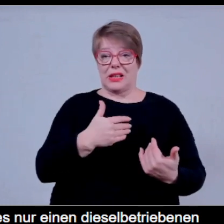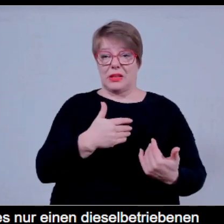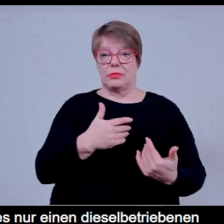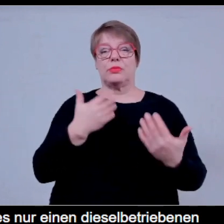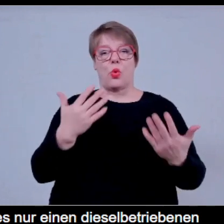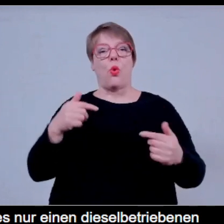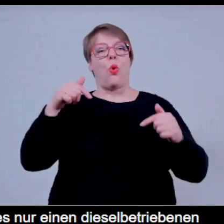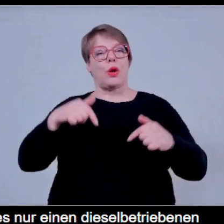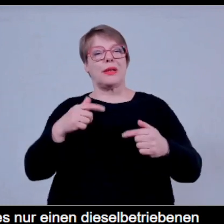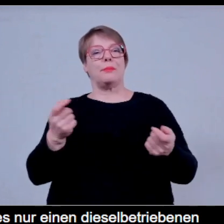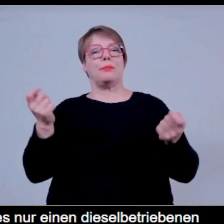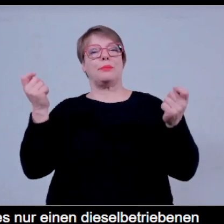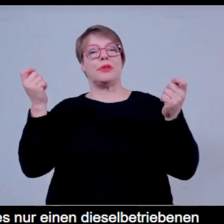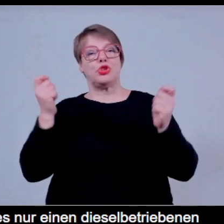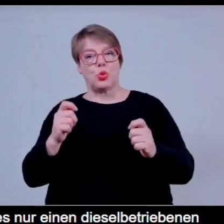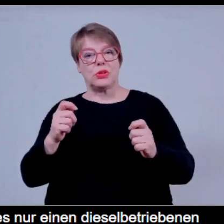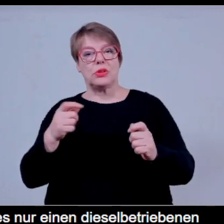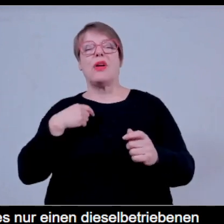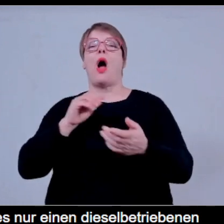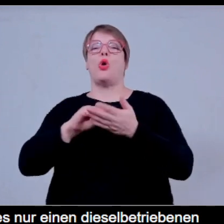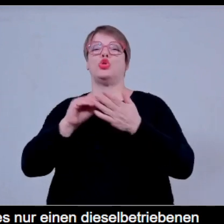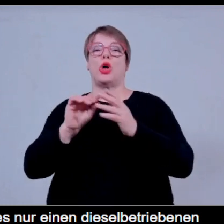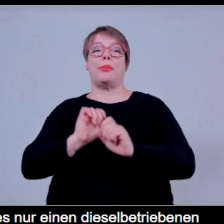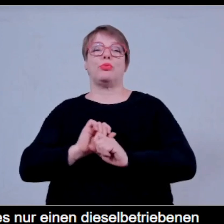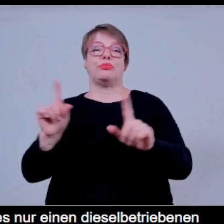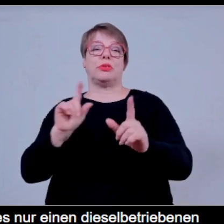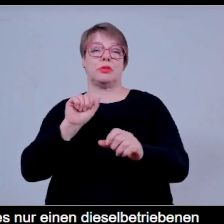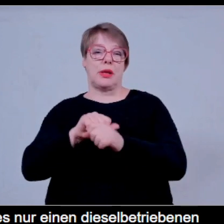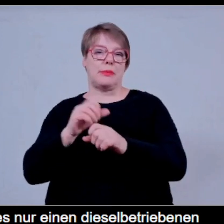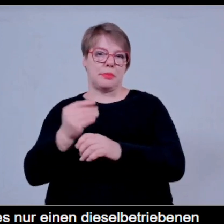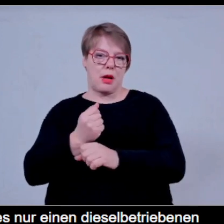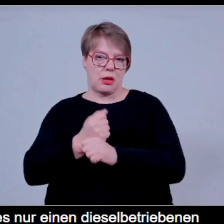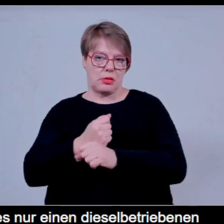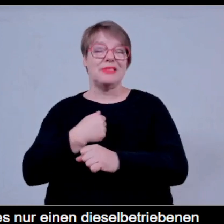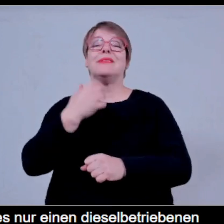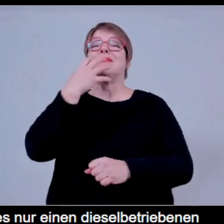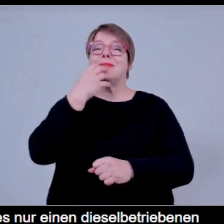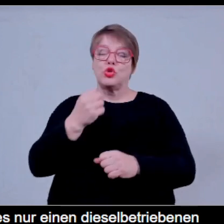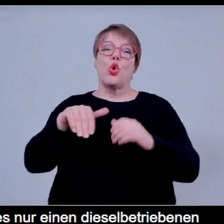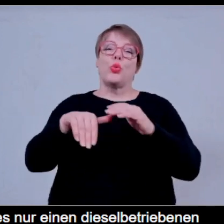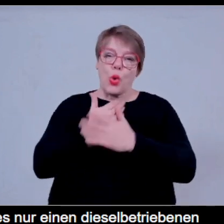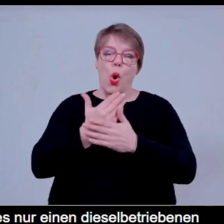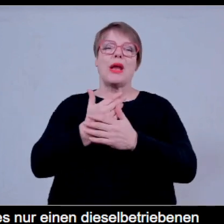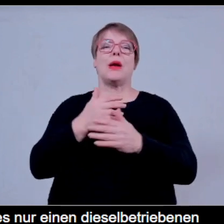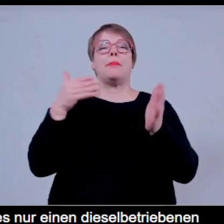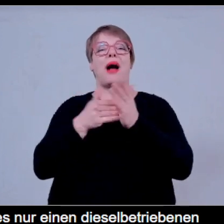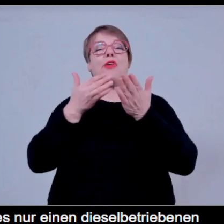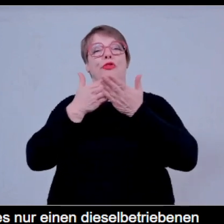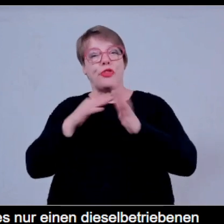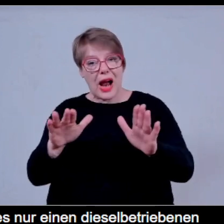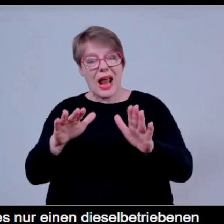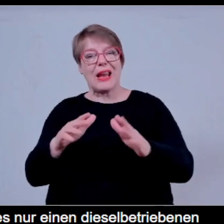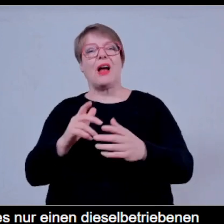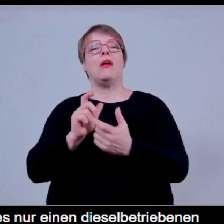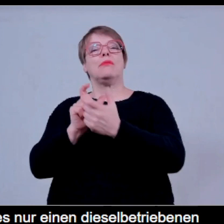Das Fahrzeug wäre eine Weltneuheit und könnte überall flexibel eingesetzt werden. Es kann zum Beginn, wenn wir jetzt keine Elektrifizierung